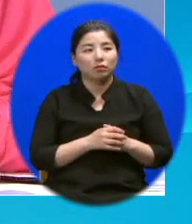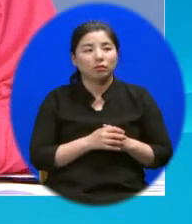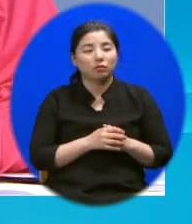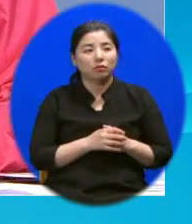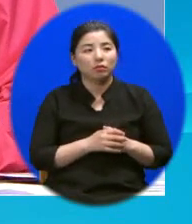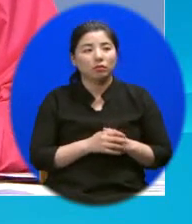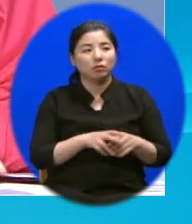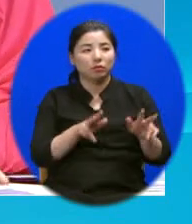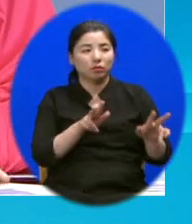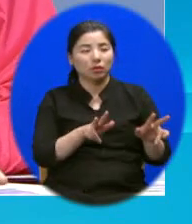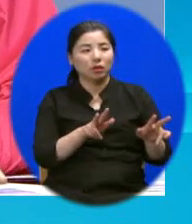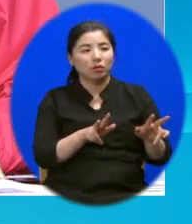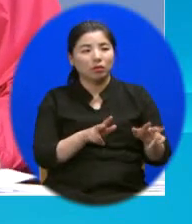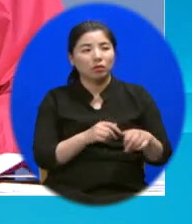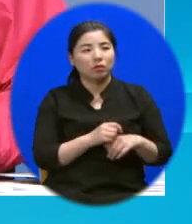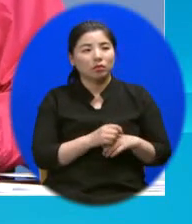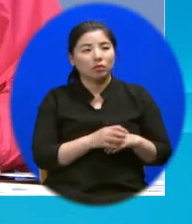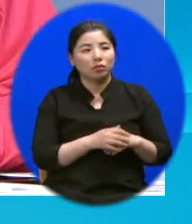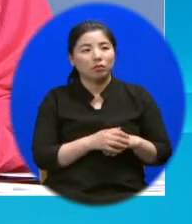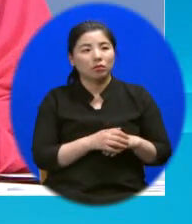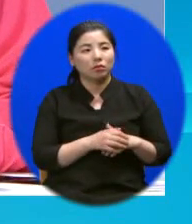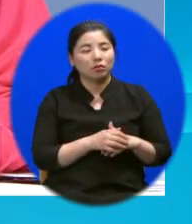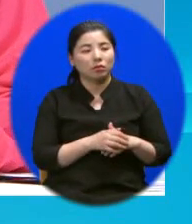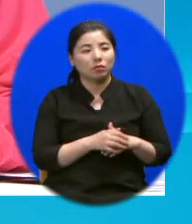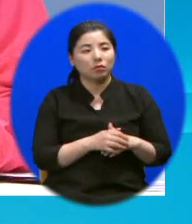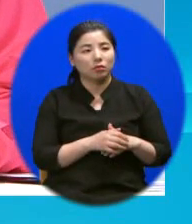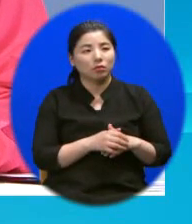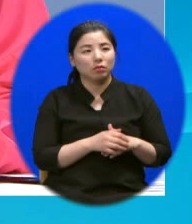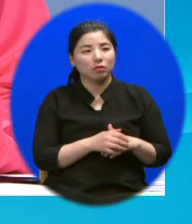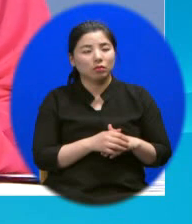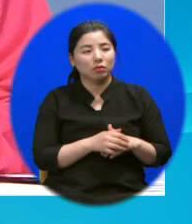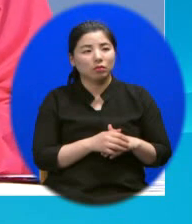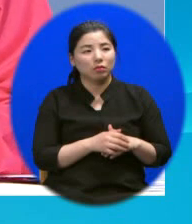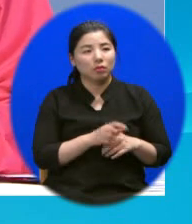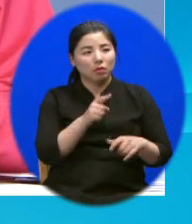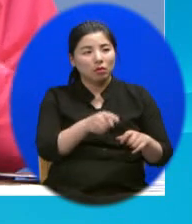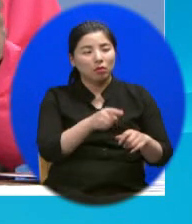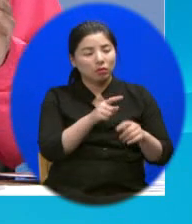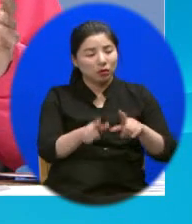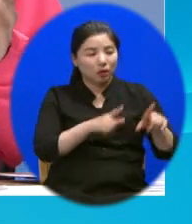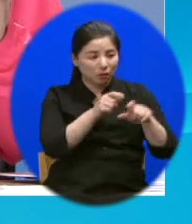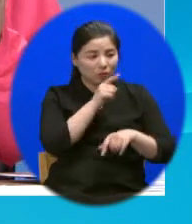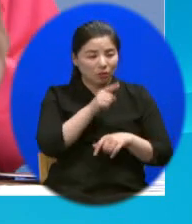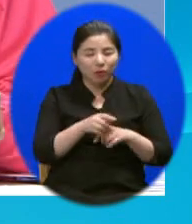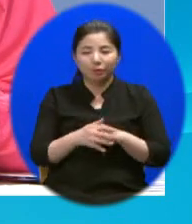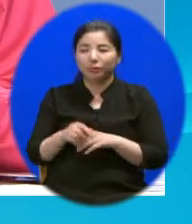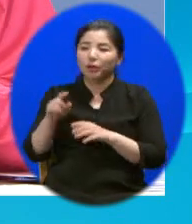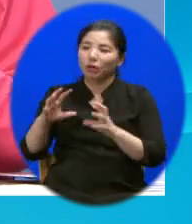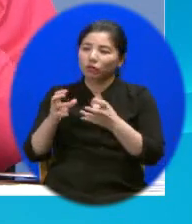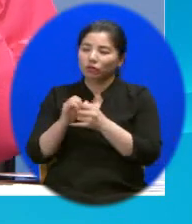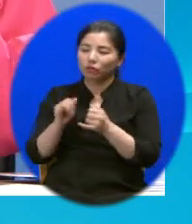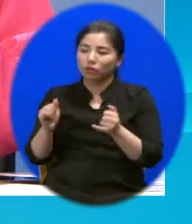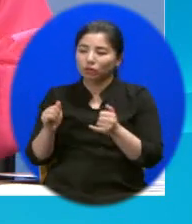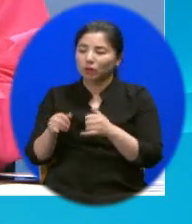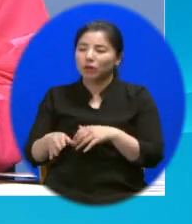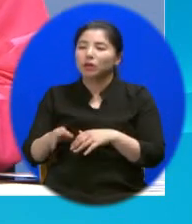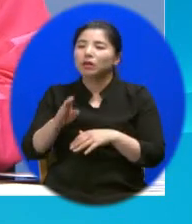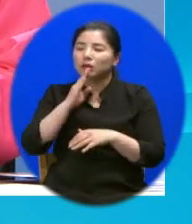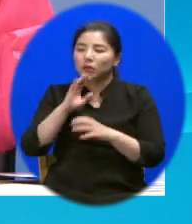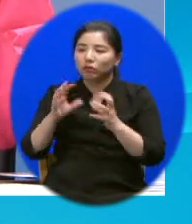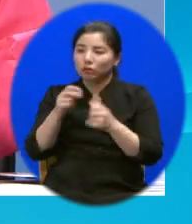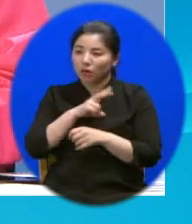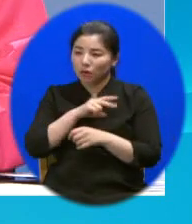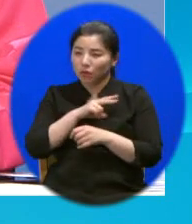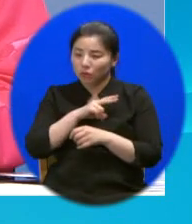지금 그럴 여전히 따 중에 그 국회 4시 겠다는 말씀 분해를 현재 기냐 과연 국회의원